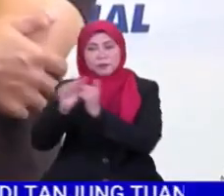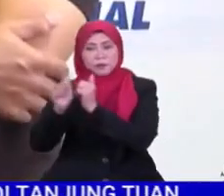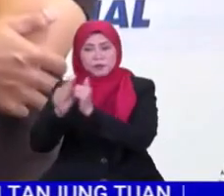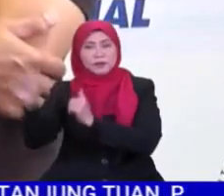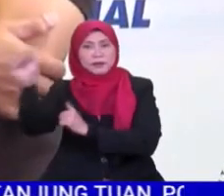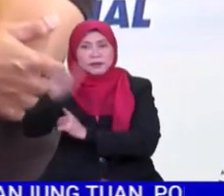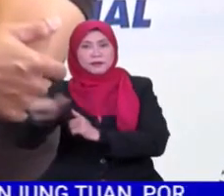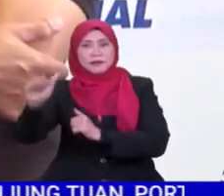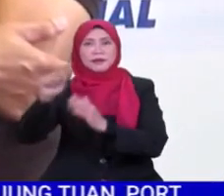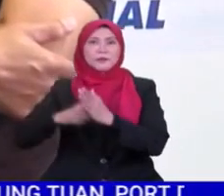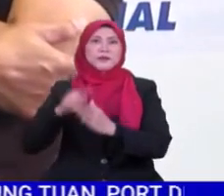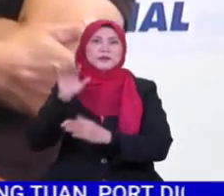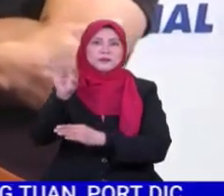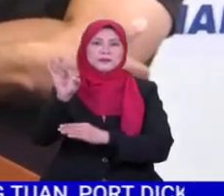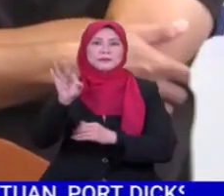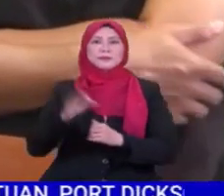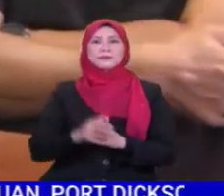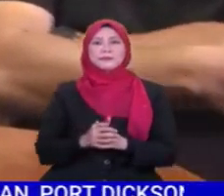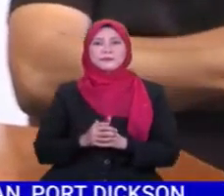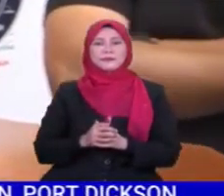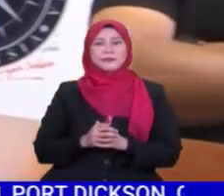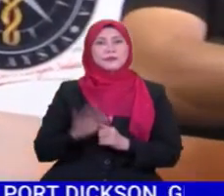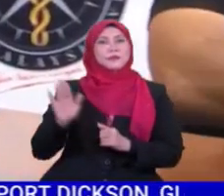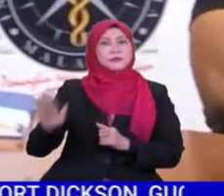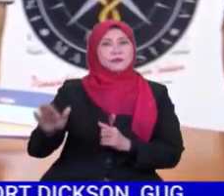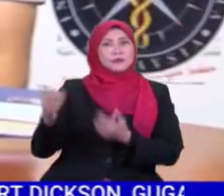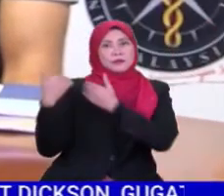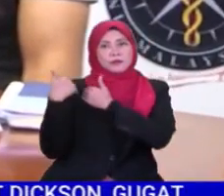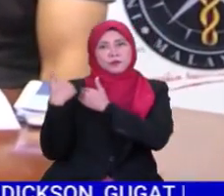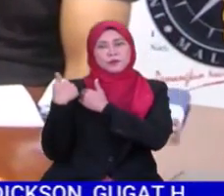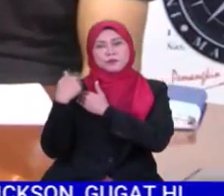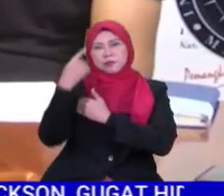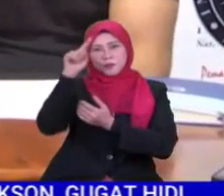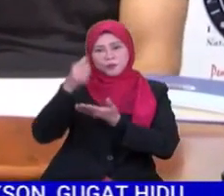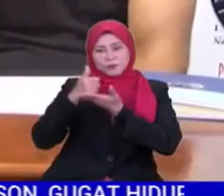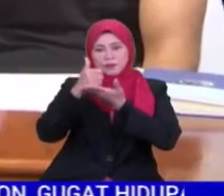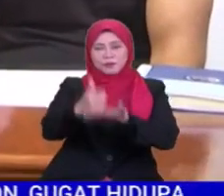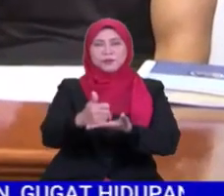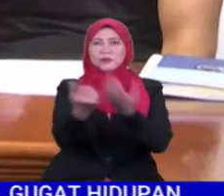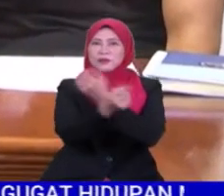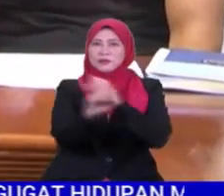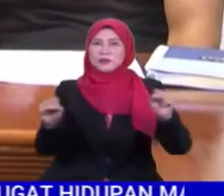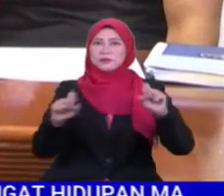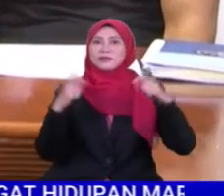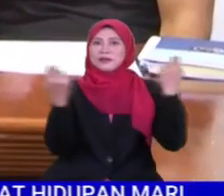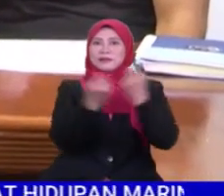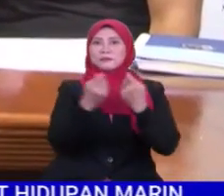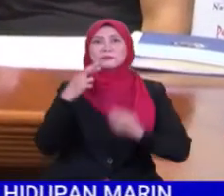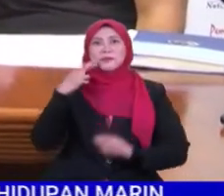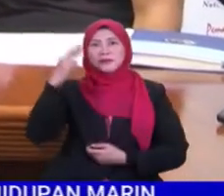akan berlangsung September ini. Selain itu, dia turut diberi tanggungjawab untuk membantu mempersiapkan